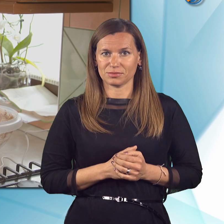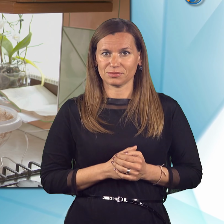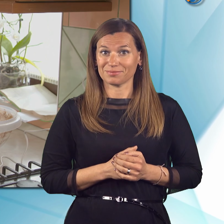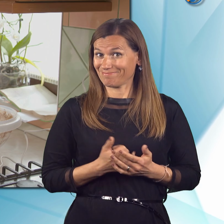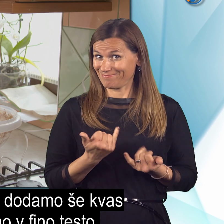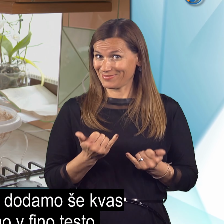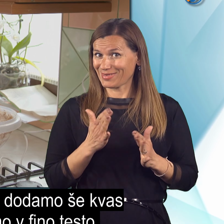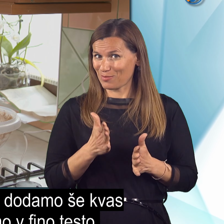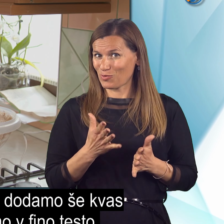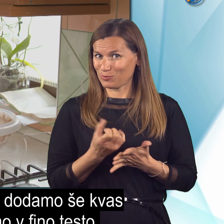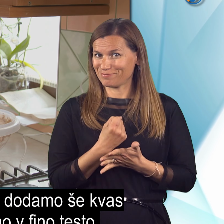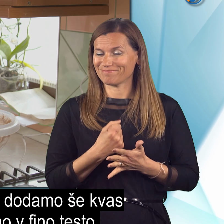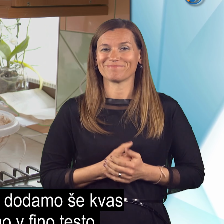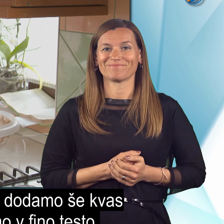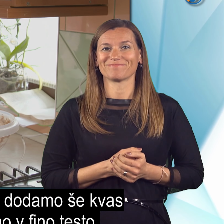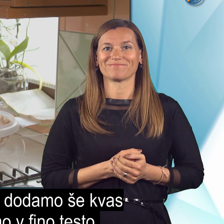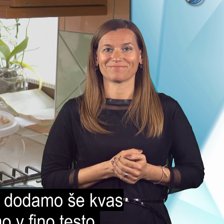Zdaj pa bo.